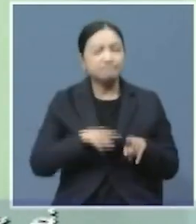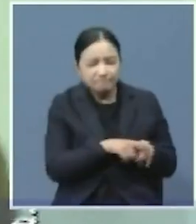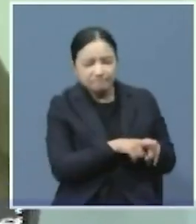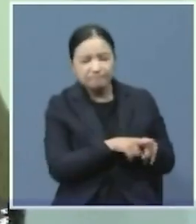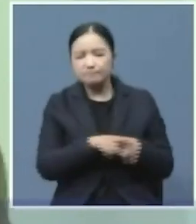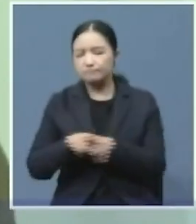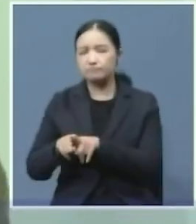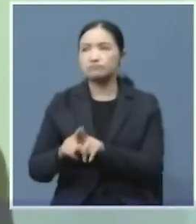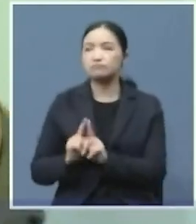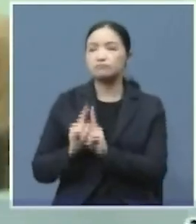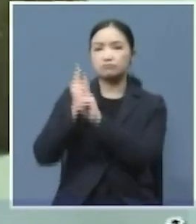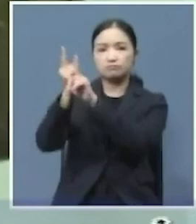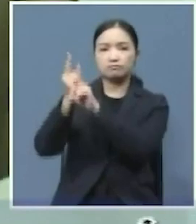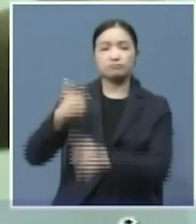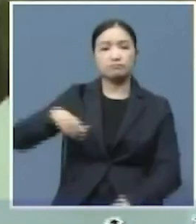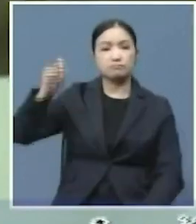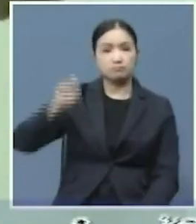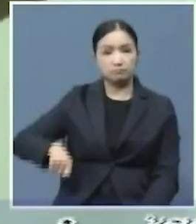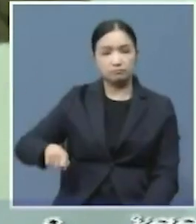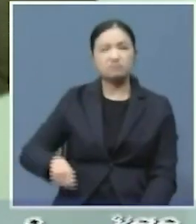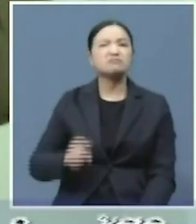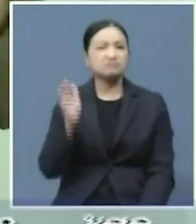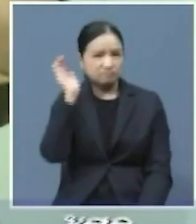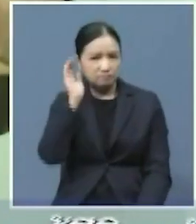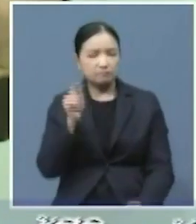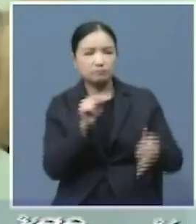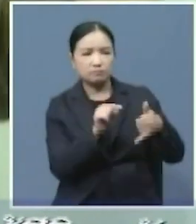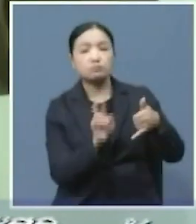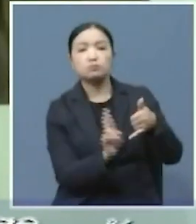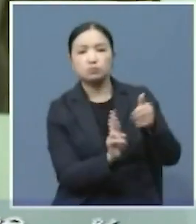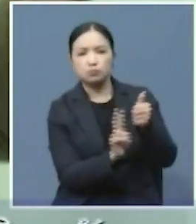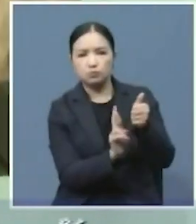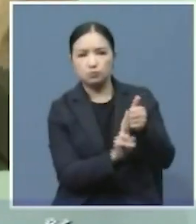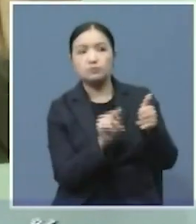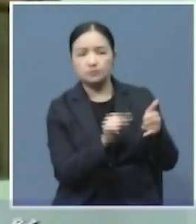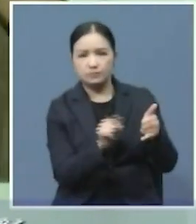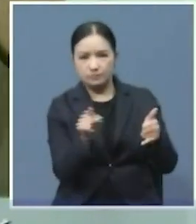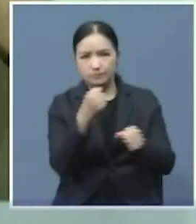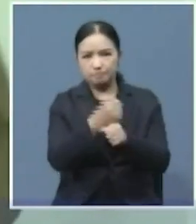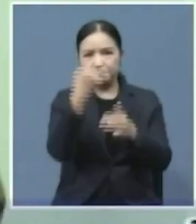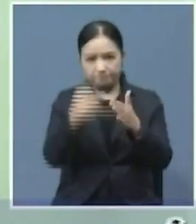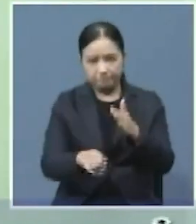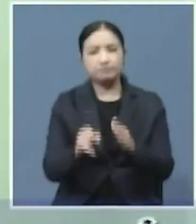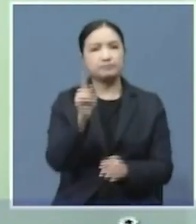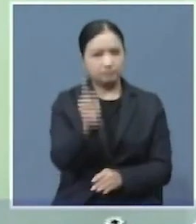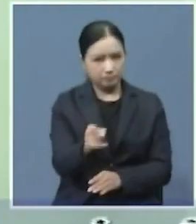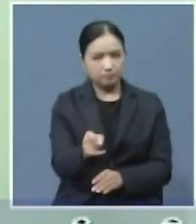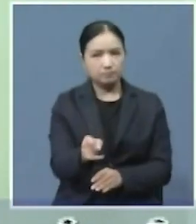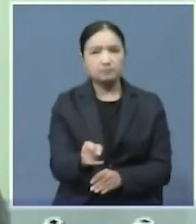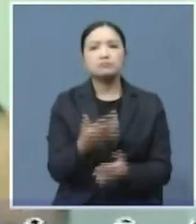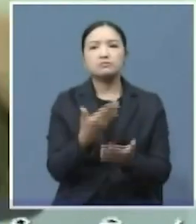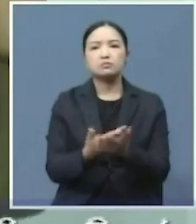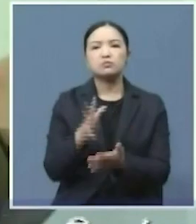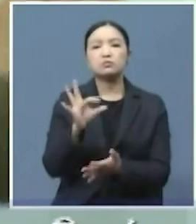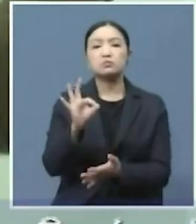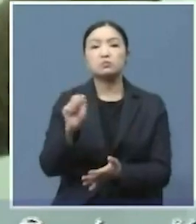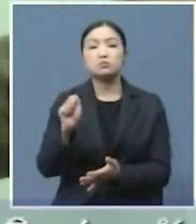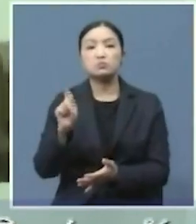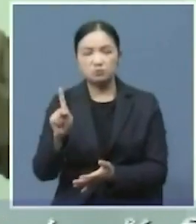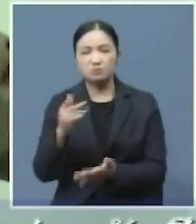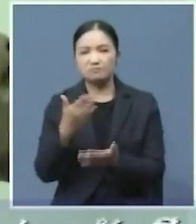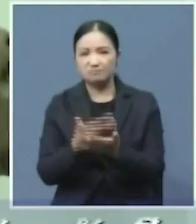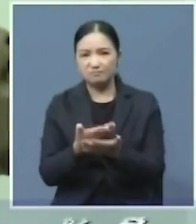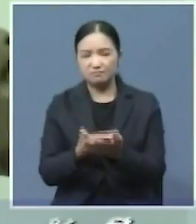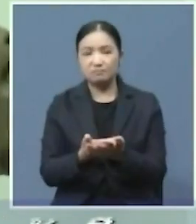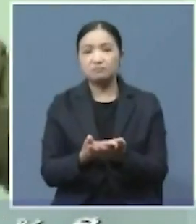เดียวกับศาลครับเชื่อว่าพล.ตำรวจเอกสุรเชษฐมีส่วนร่วมในการทำผิดจริงโดยเป็นการซอกเงินที่พบ